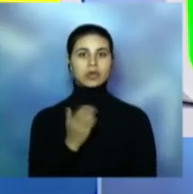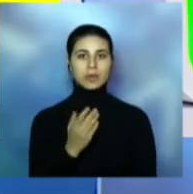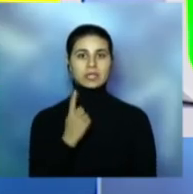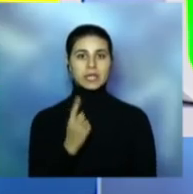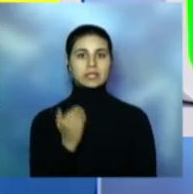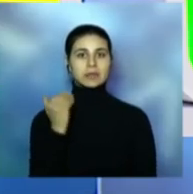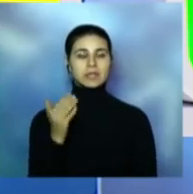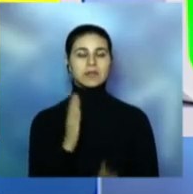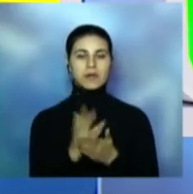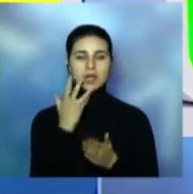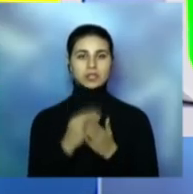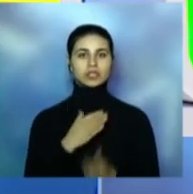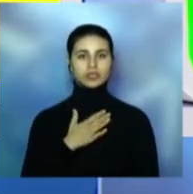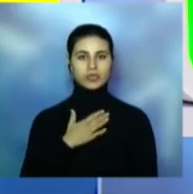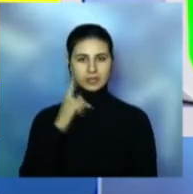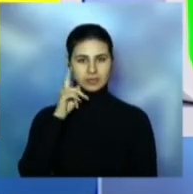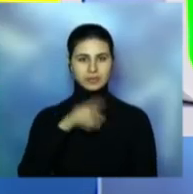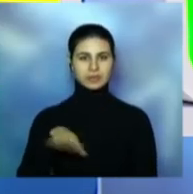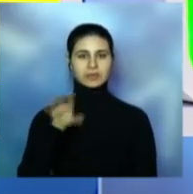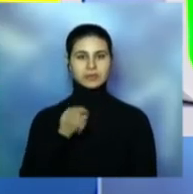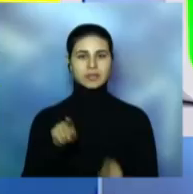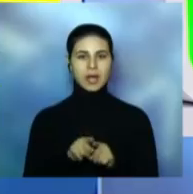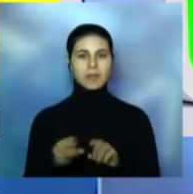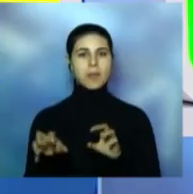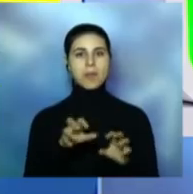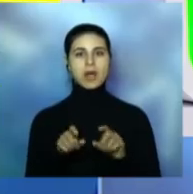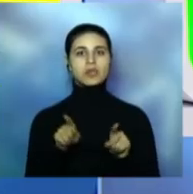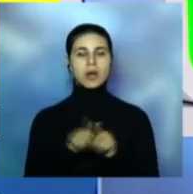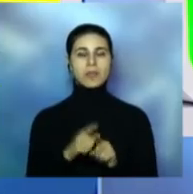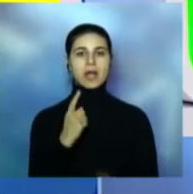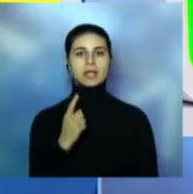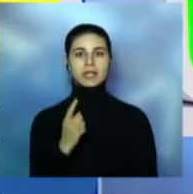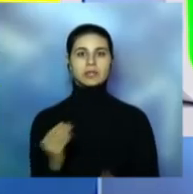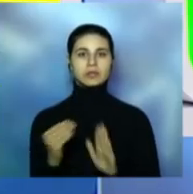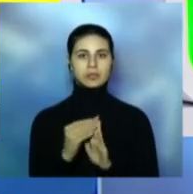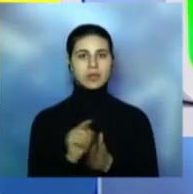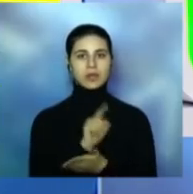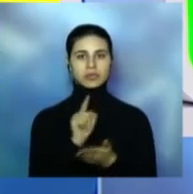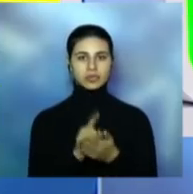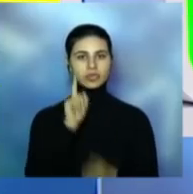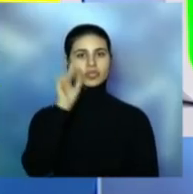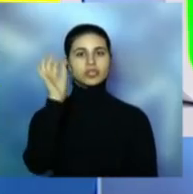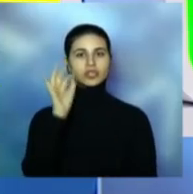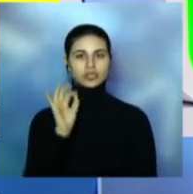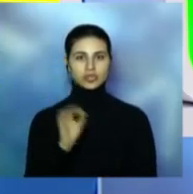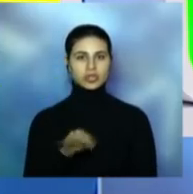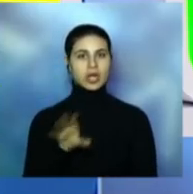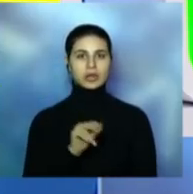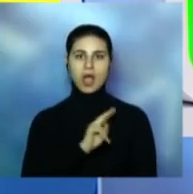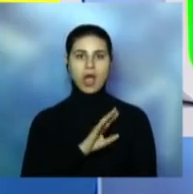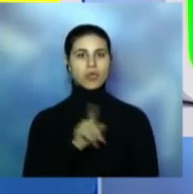ერთი მხრივ არის ჩვენი ნაციონალური ტრადიციული სამზარეულოს ერთ-ერთი კომპონენტი, ხშირად არასათანადოდ